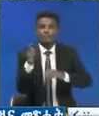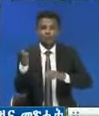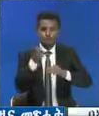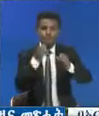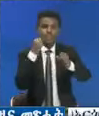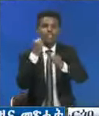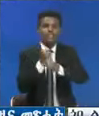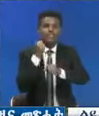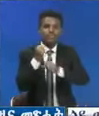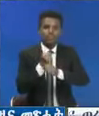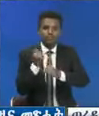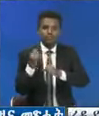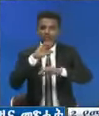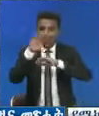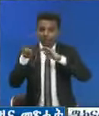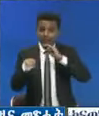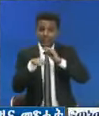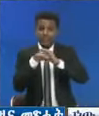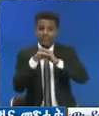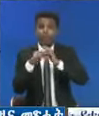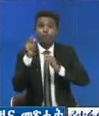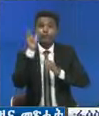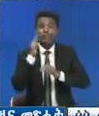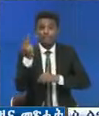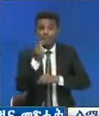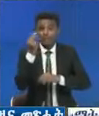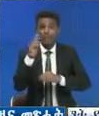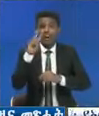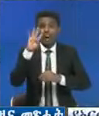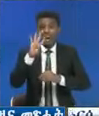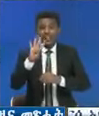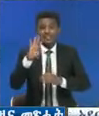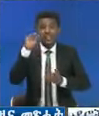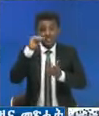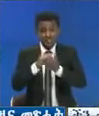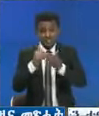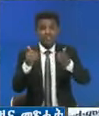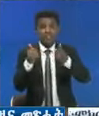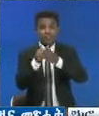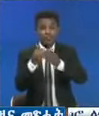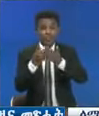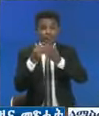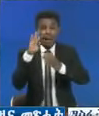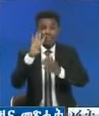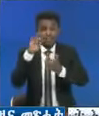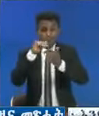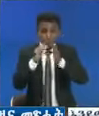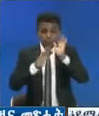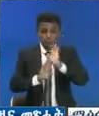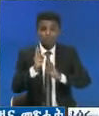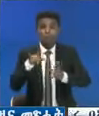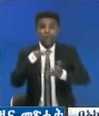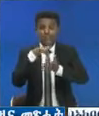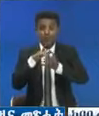ነው። አጠቃላይ ቡና ተጠቃሚዎች ወደ 4000 አካባቢ ይደርሳሉ። ከ4000 ውስጥ ለማዕከላዊ ገበያ በየአመቱ